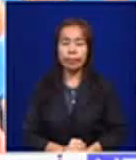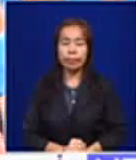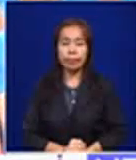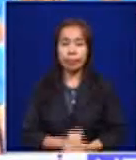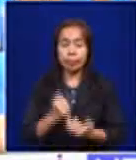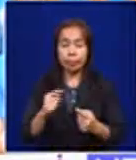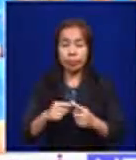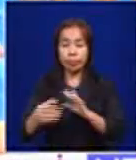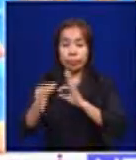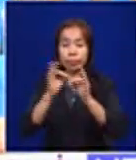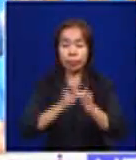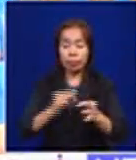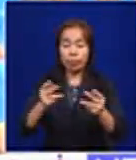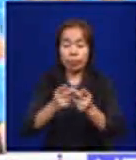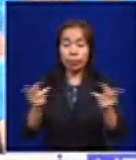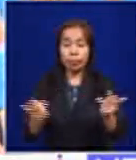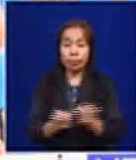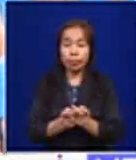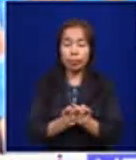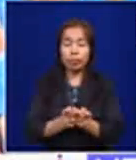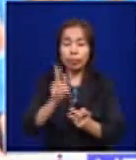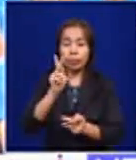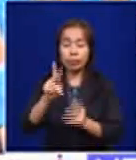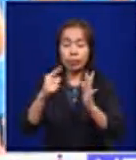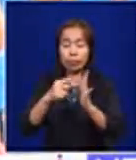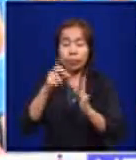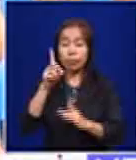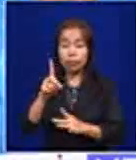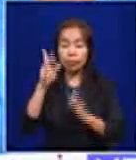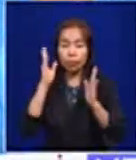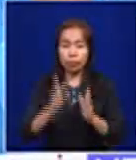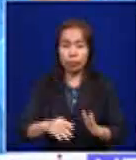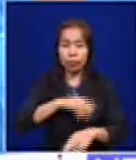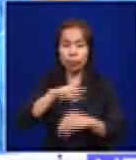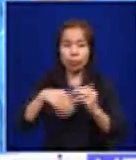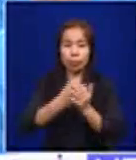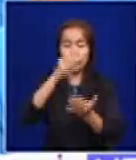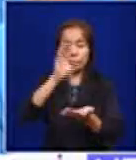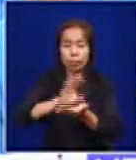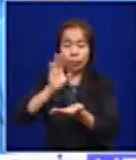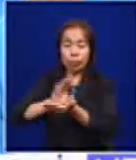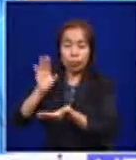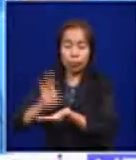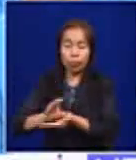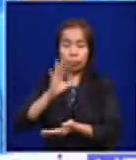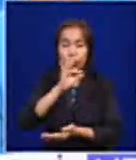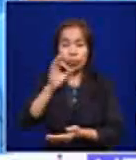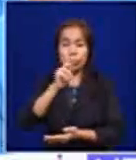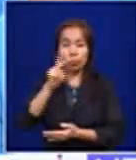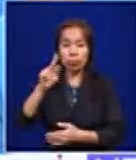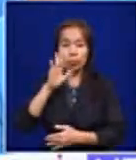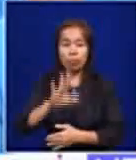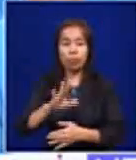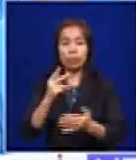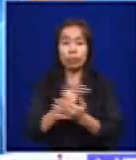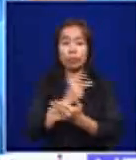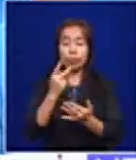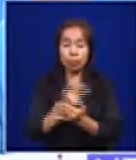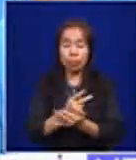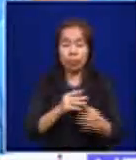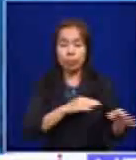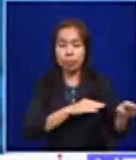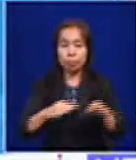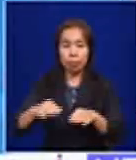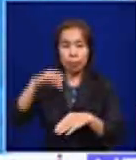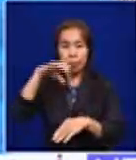ผู้แทนกองทุนหมู่บ้านและชุมชนเมืองจำนวน977กองทุนจาก13อำเภอของจังหวัดกาญจนบุรีพร้อมด้วยสถ